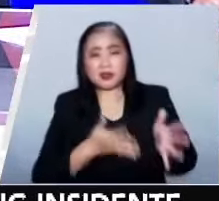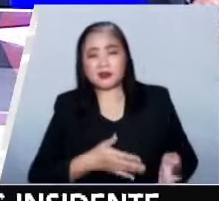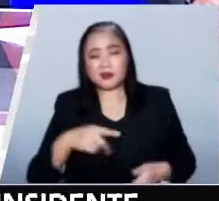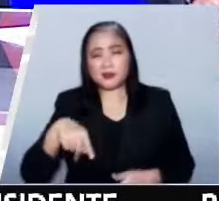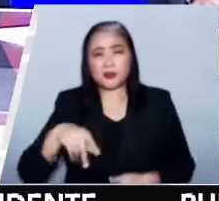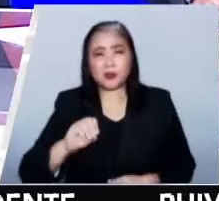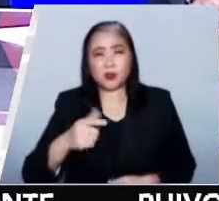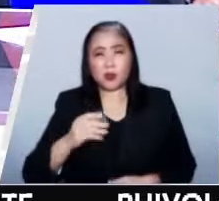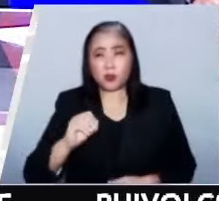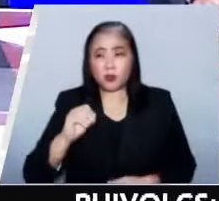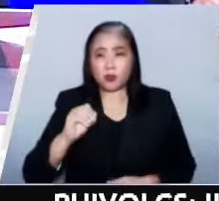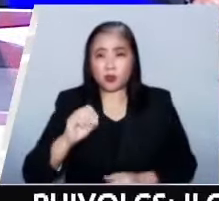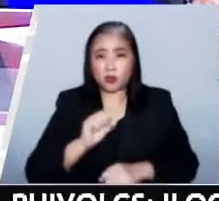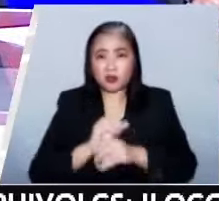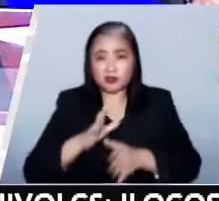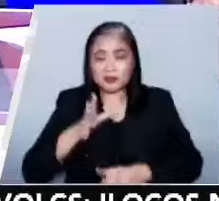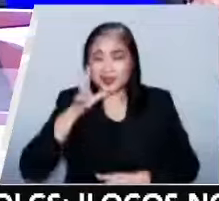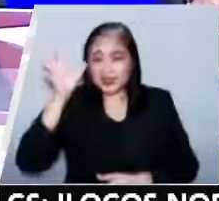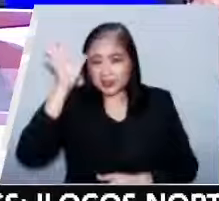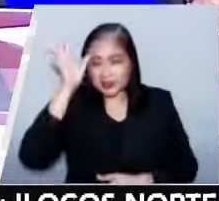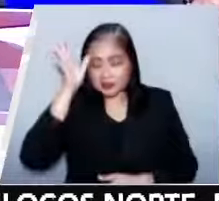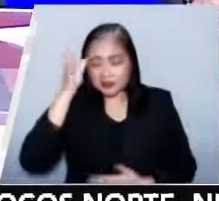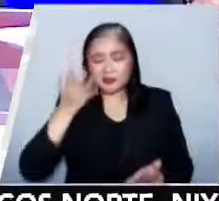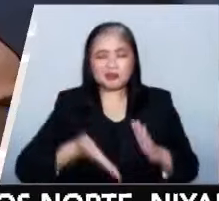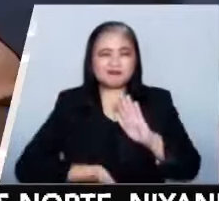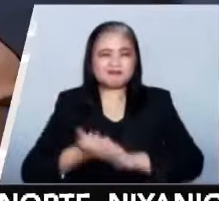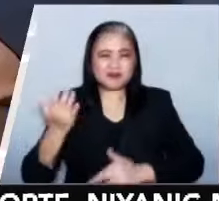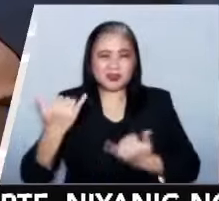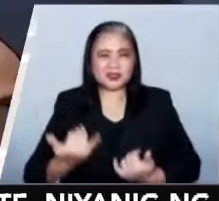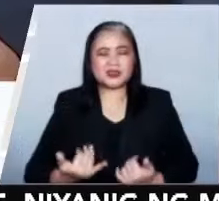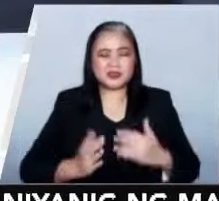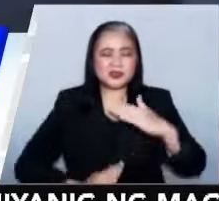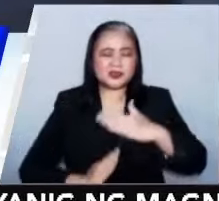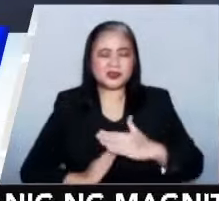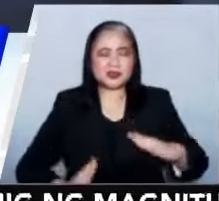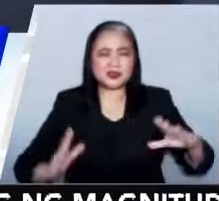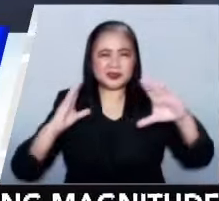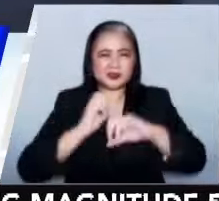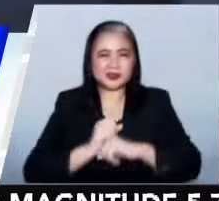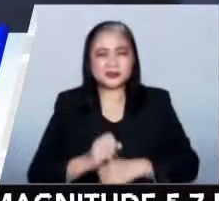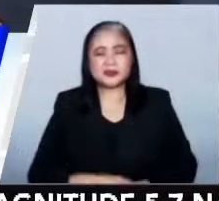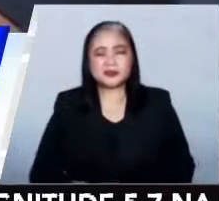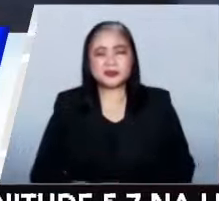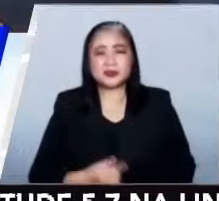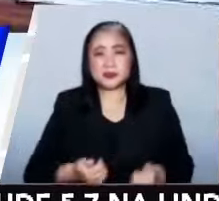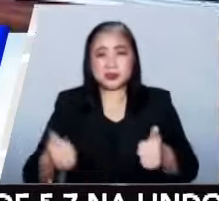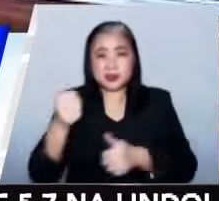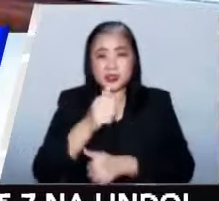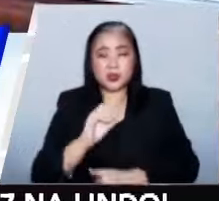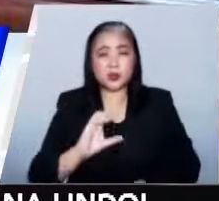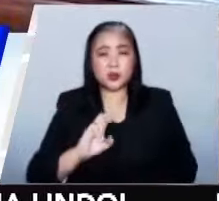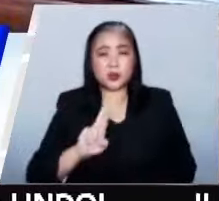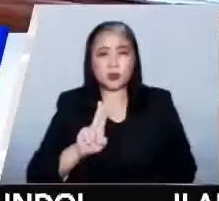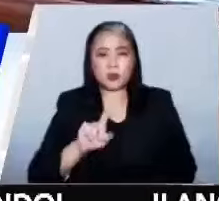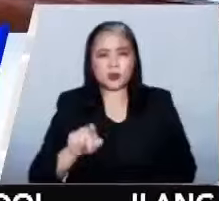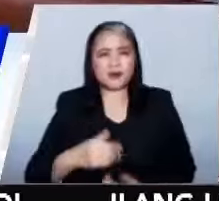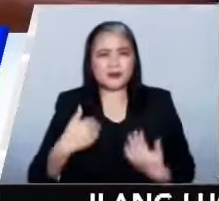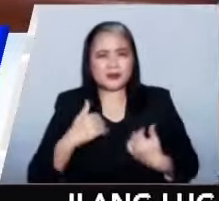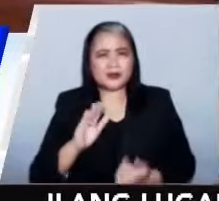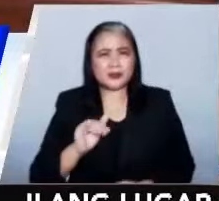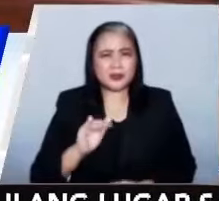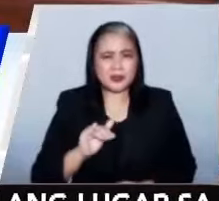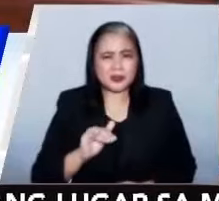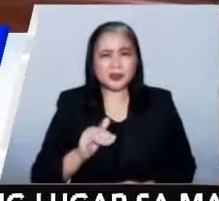bansa sa katapusan ng taon. Ay kay PAOCC Executive Director Gilbert Cruz, 15 bata ang sinusuportahan nila mula